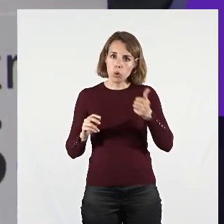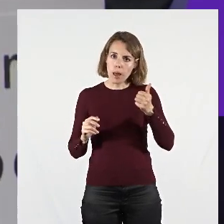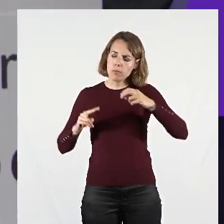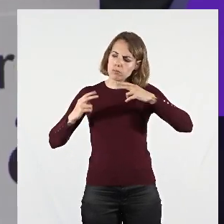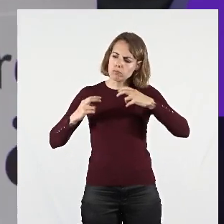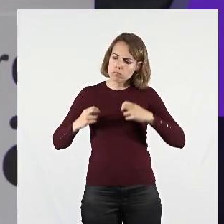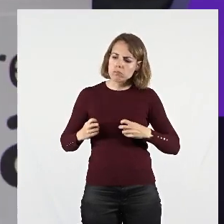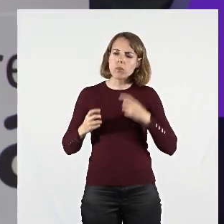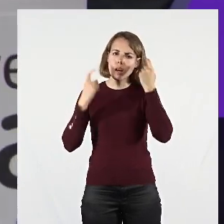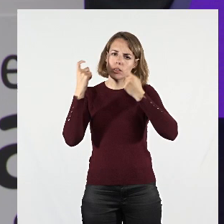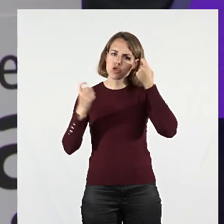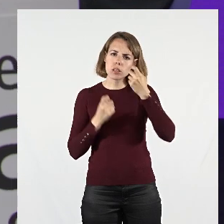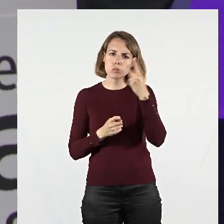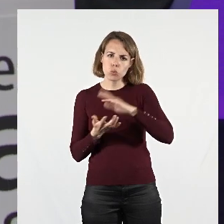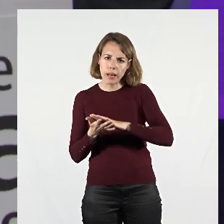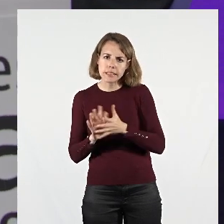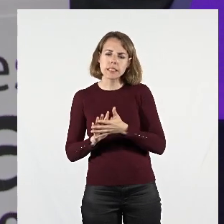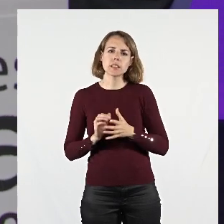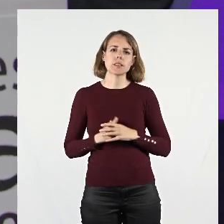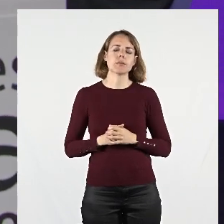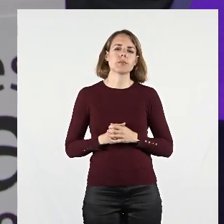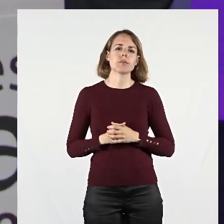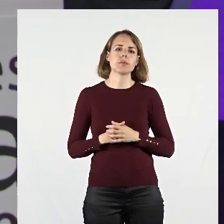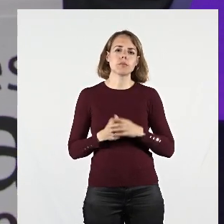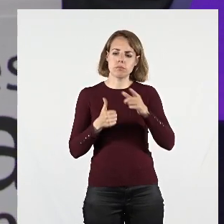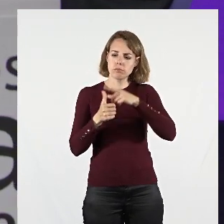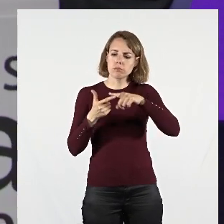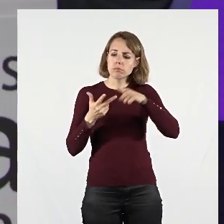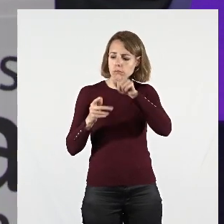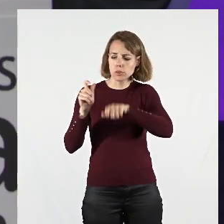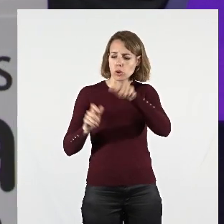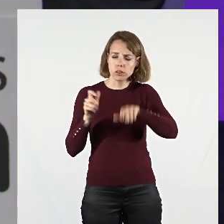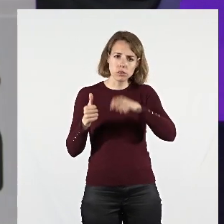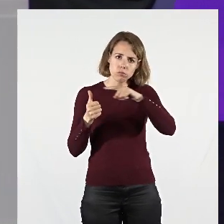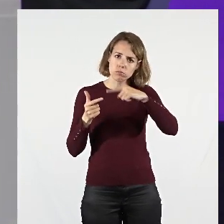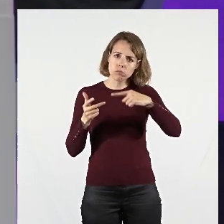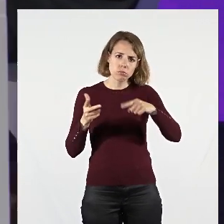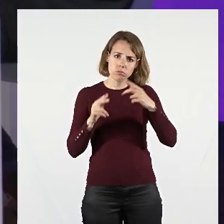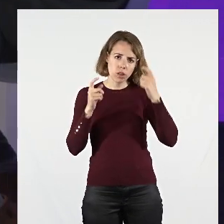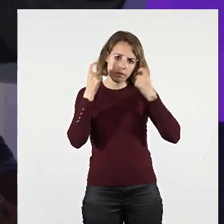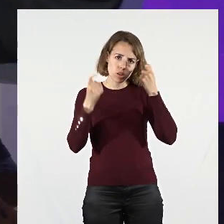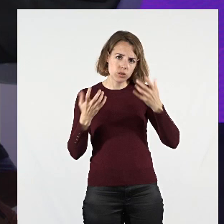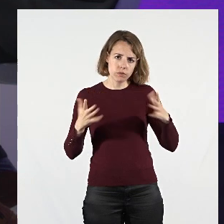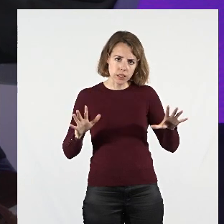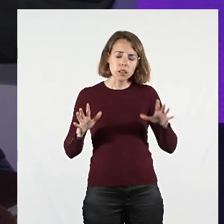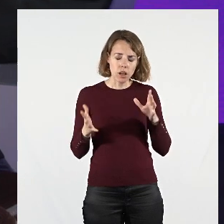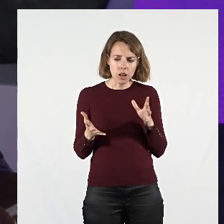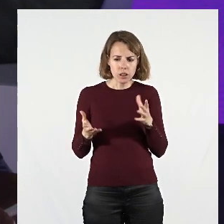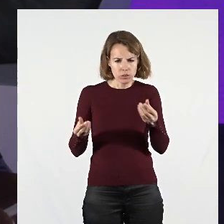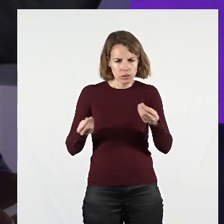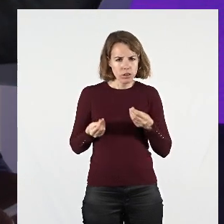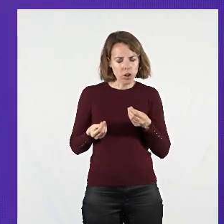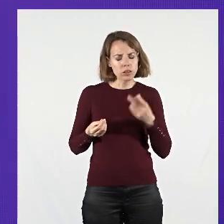Bataille, comme Florence Brault, comme Guillaume Gontard, de manière à être au plus près des réalités de terrain telles qu'elles